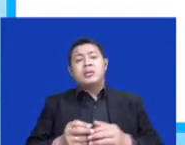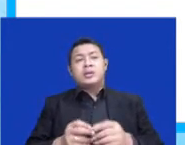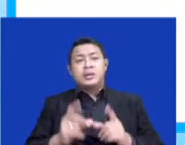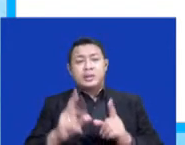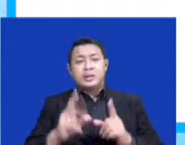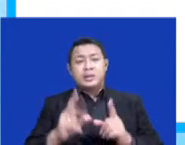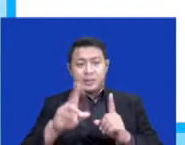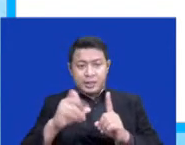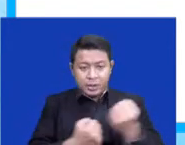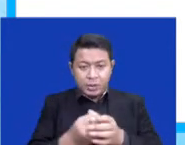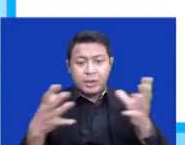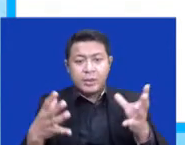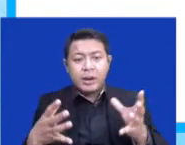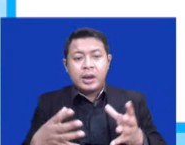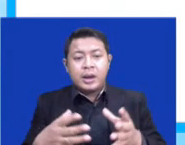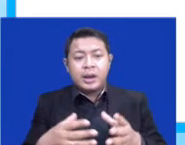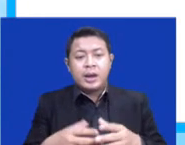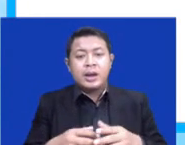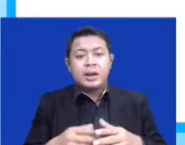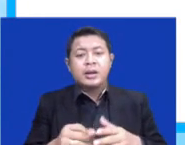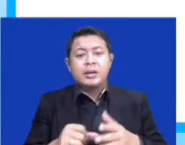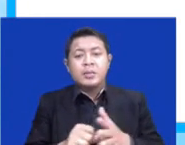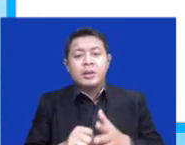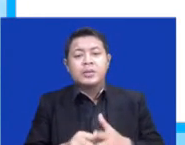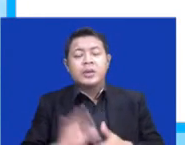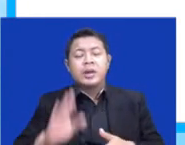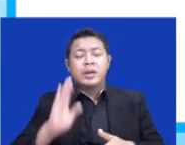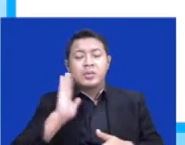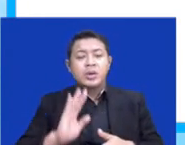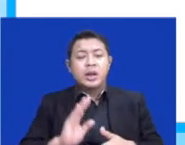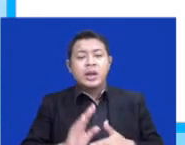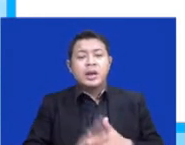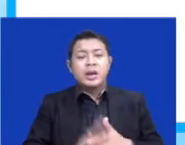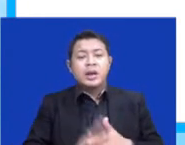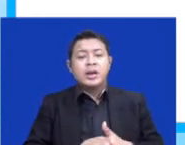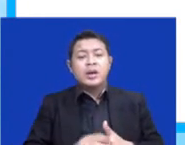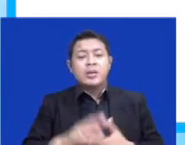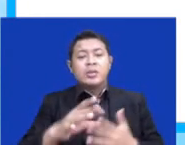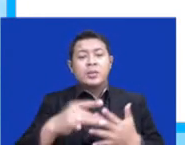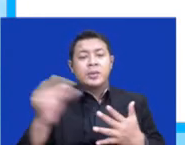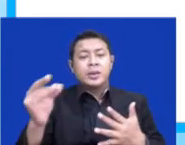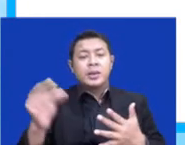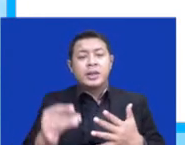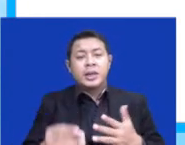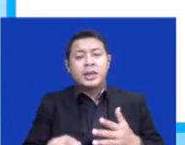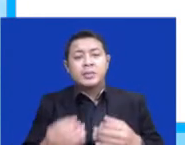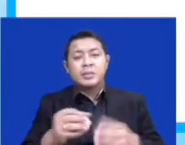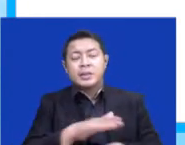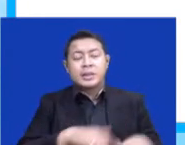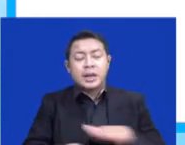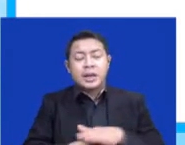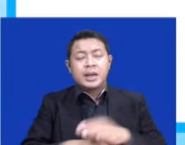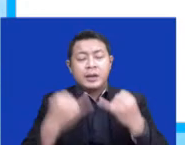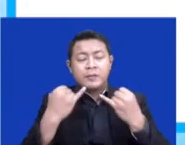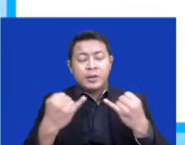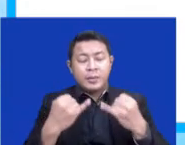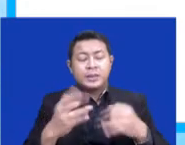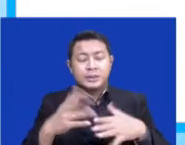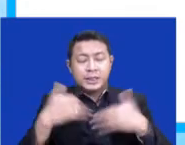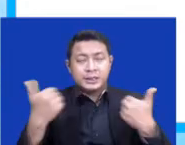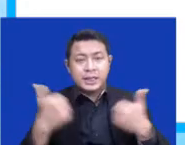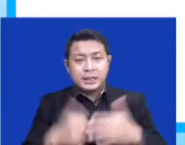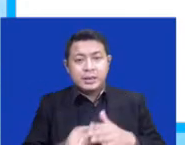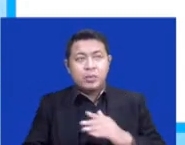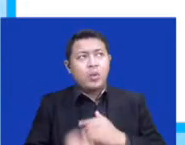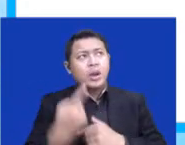melindungi serta memberdayakan kaum muda untuk dapat membuat pilihan berdasarkan informasi tentang kesehatan mereka. Sejak